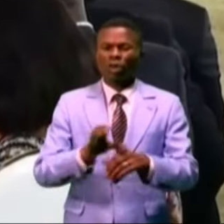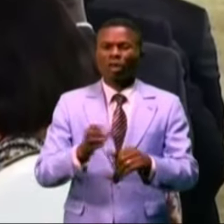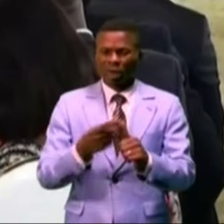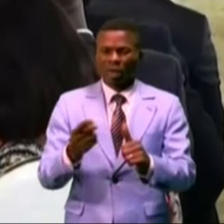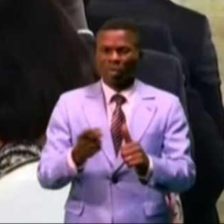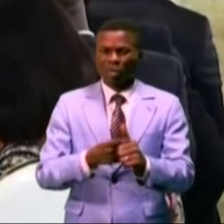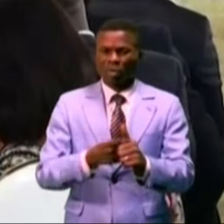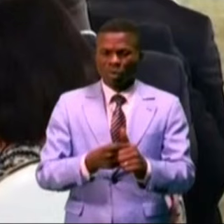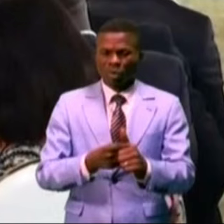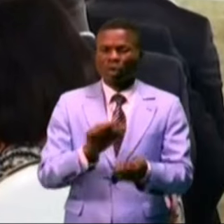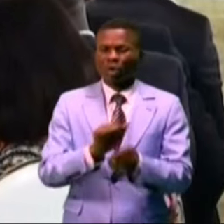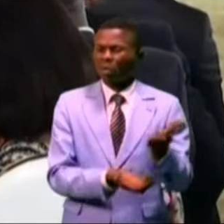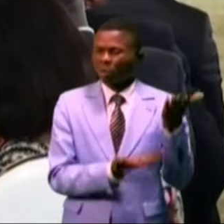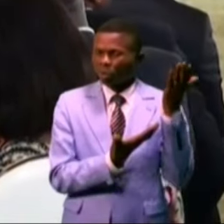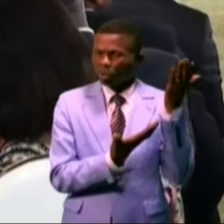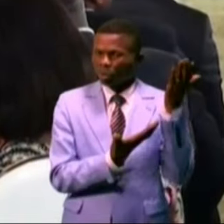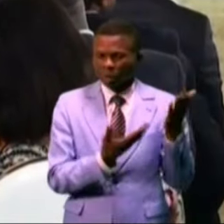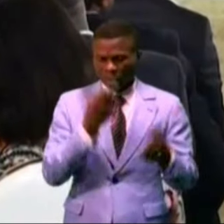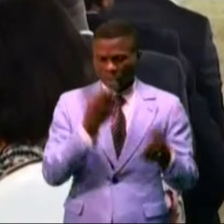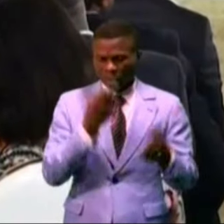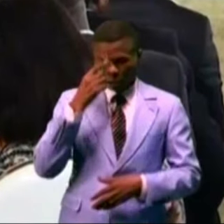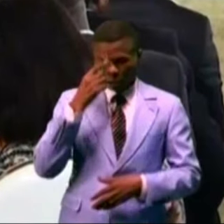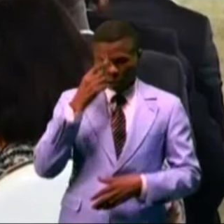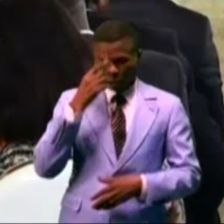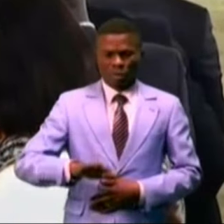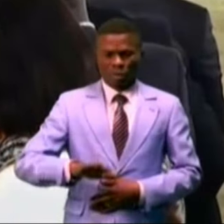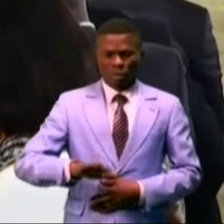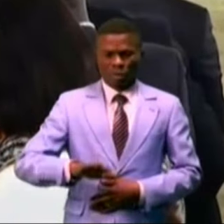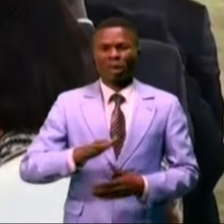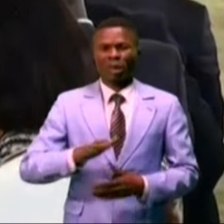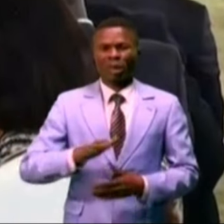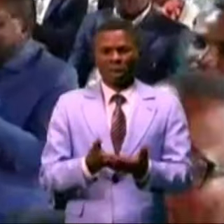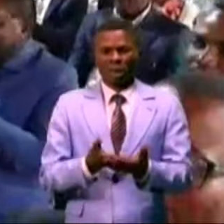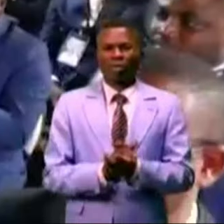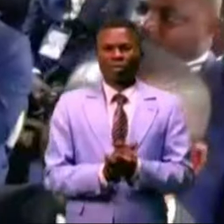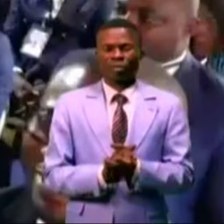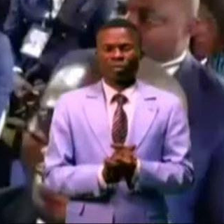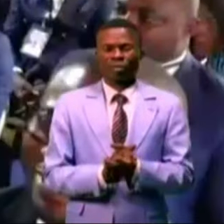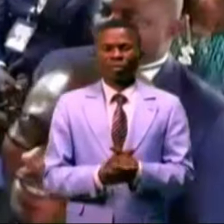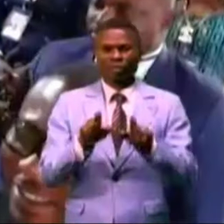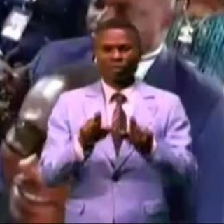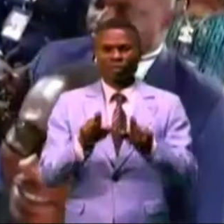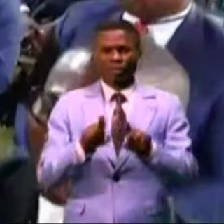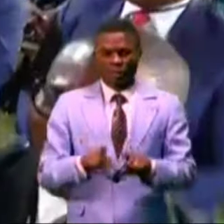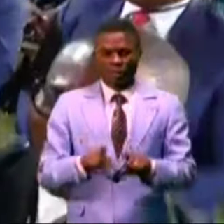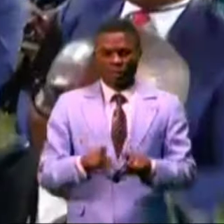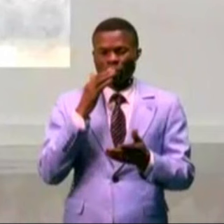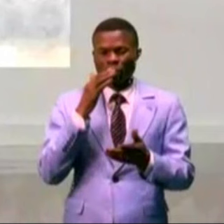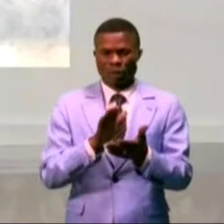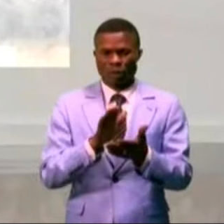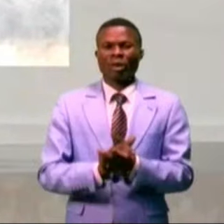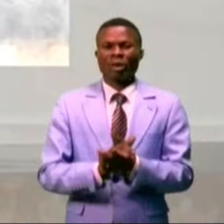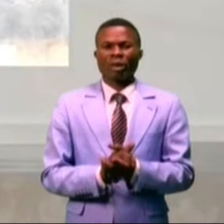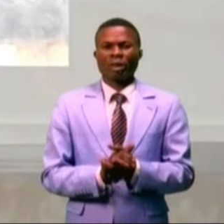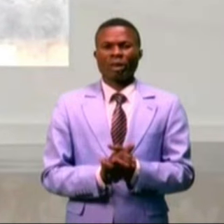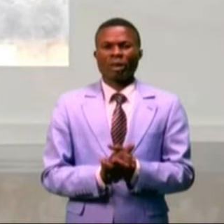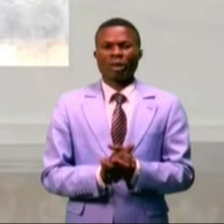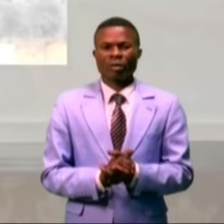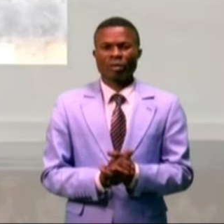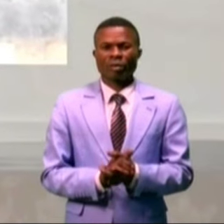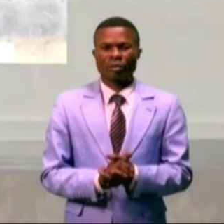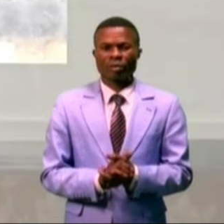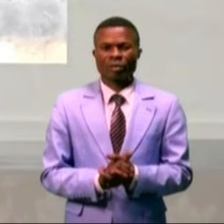l'espace national qui est pour moi un don de Dieu, que nous n'avons pas le droit de